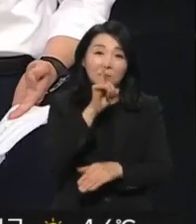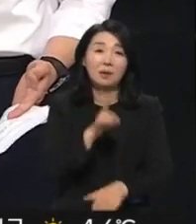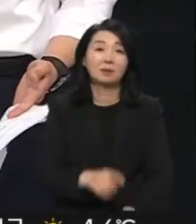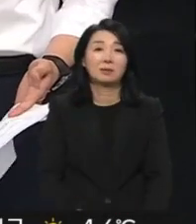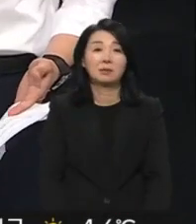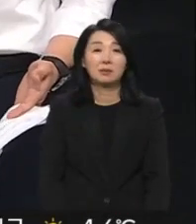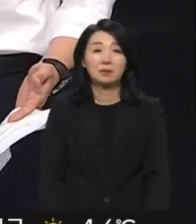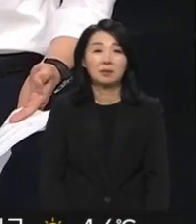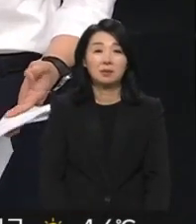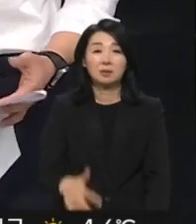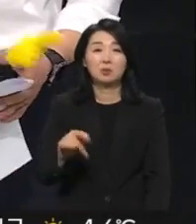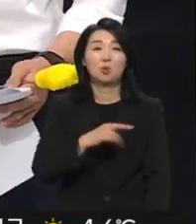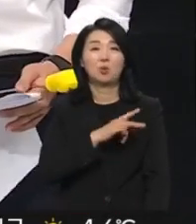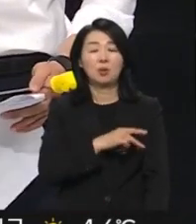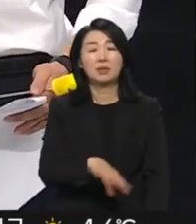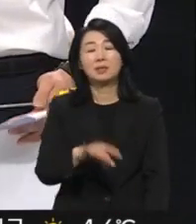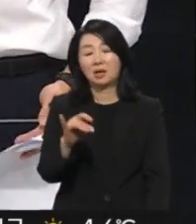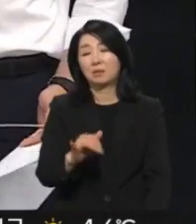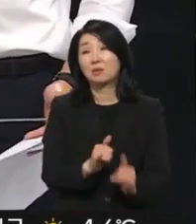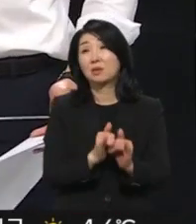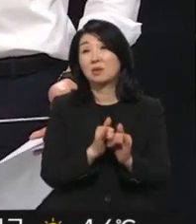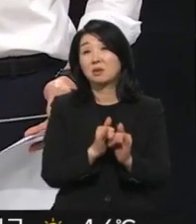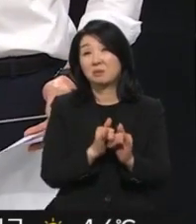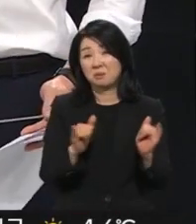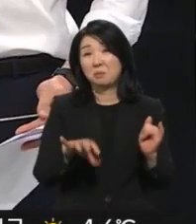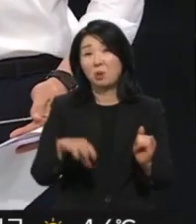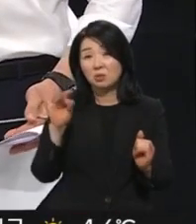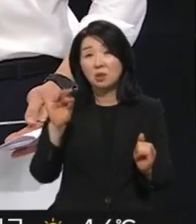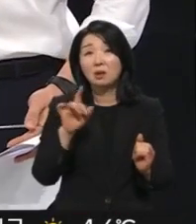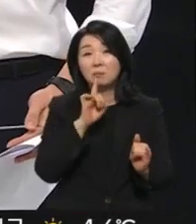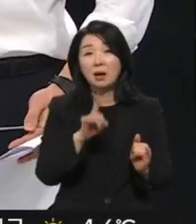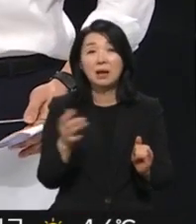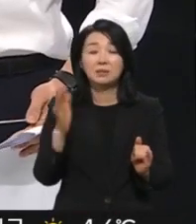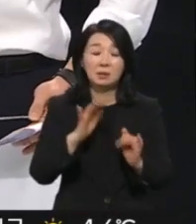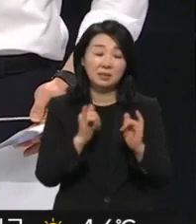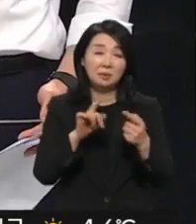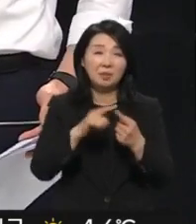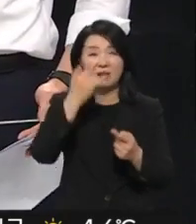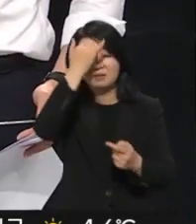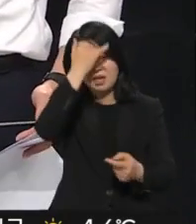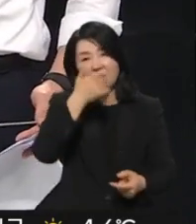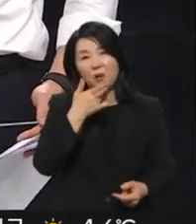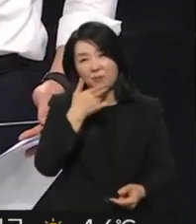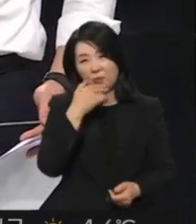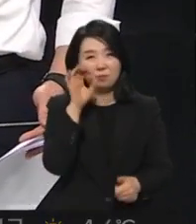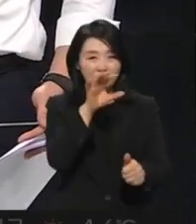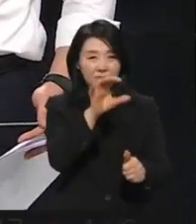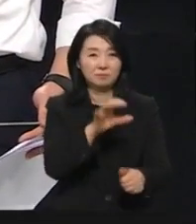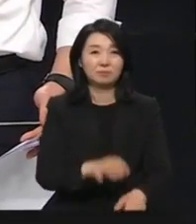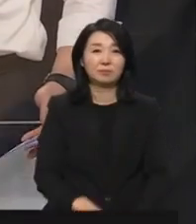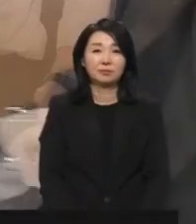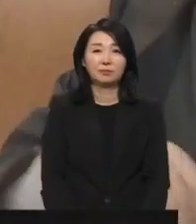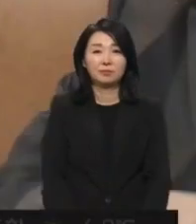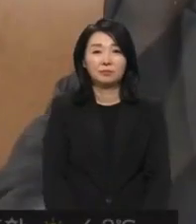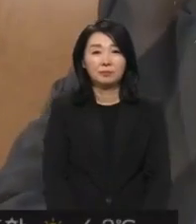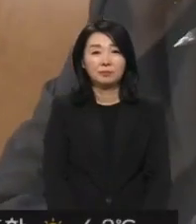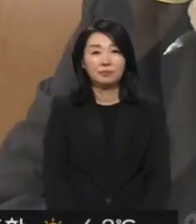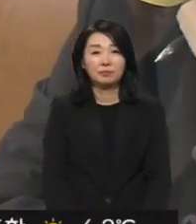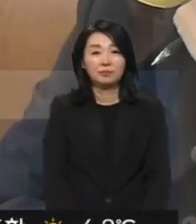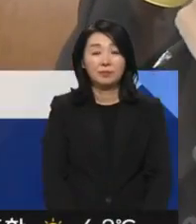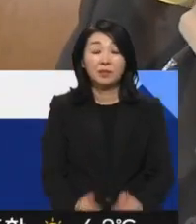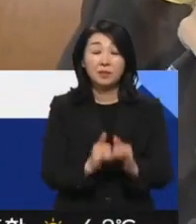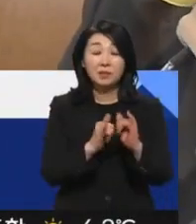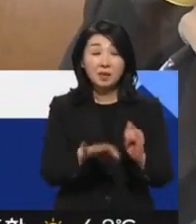조 의원은 사람이 먼저라던 민주당에 정작 사람에 대한 예의가 없다고 일침을 날렸습니다.